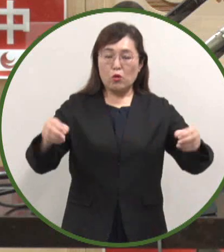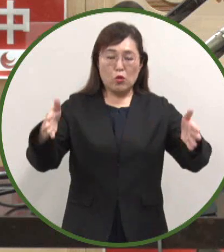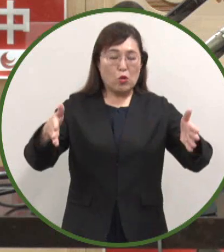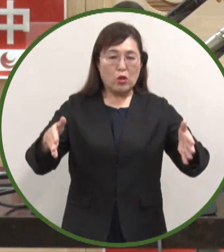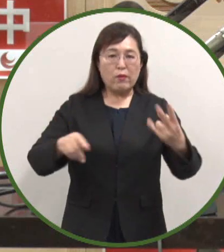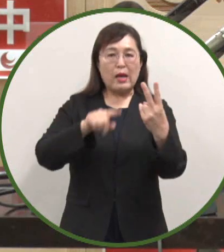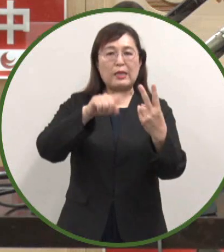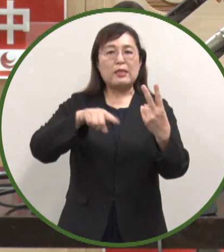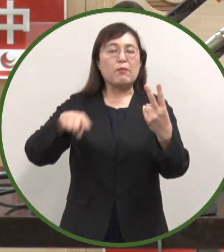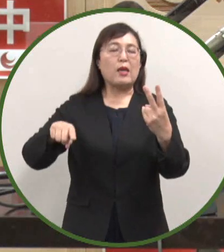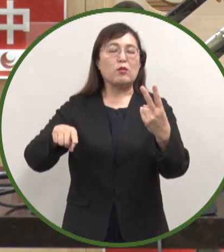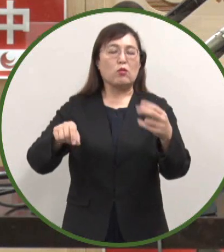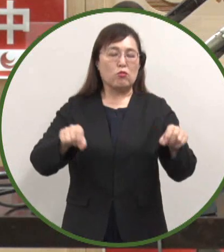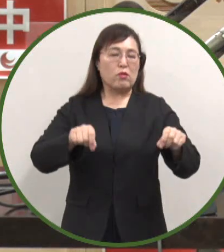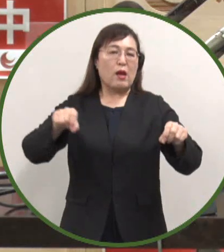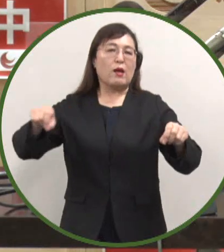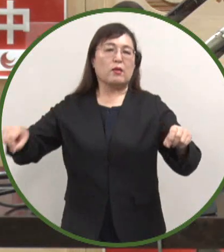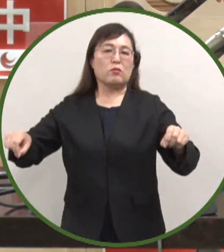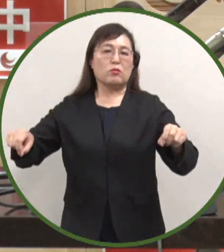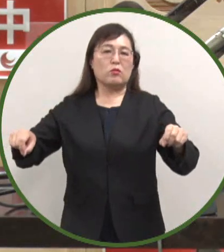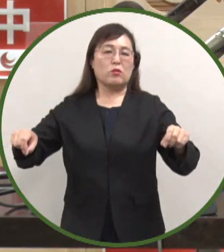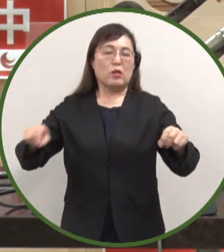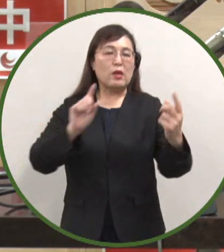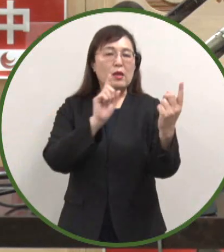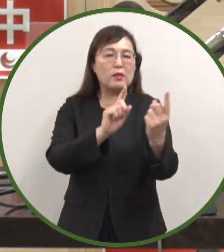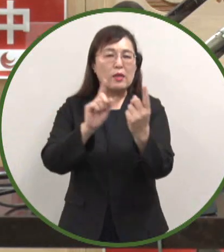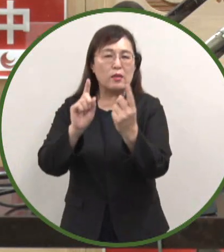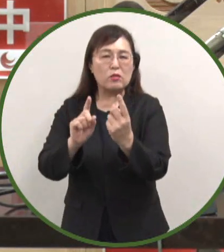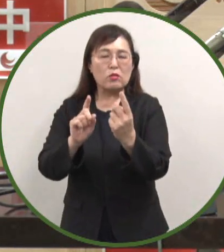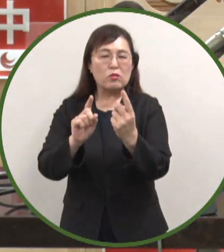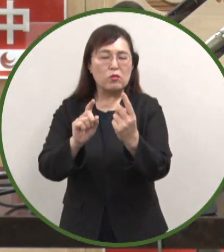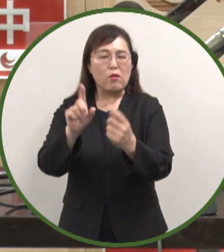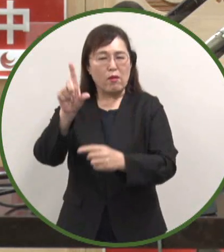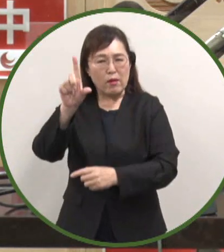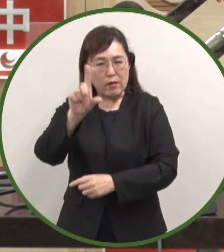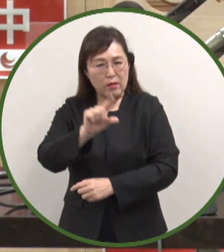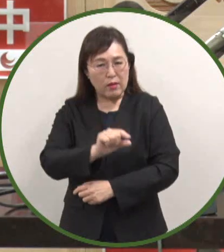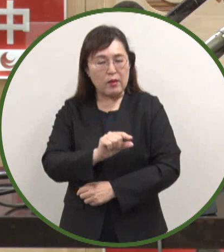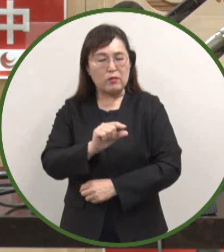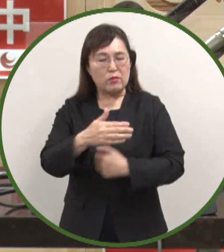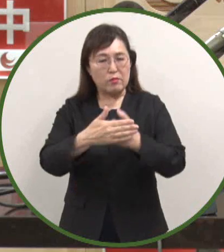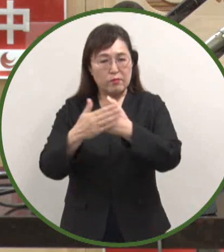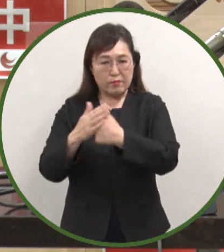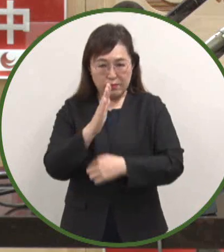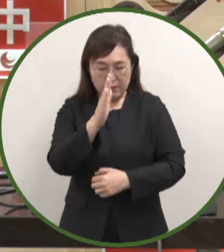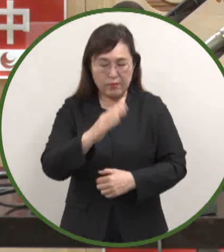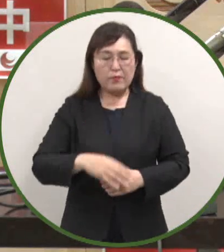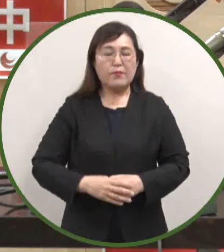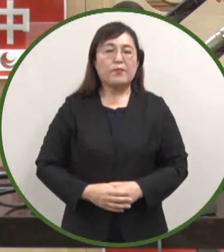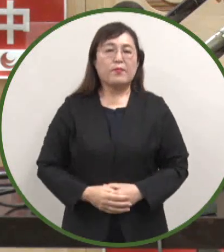上空けて接触機会を減らしてください。